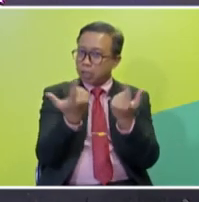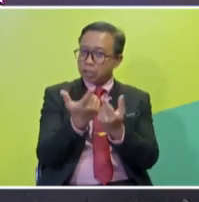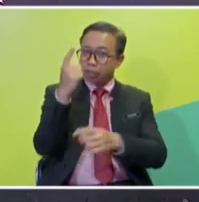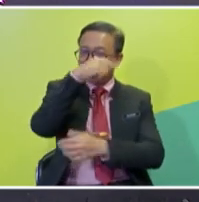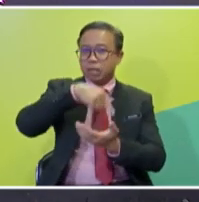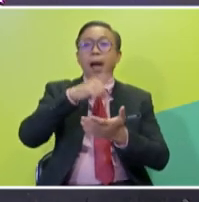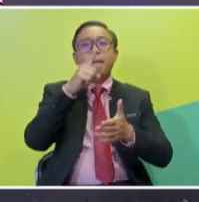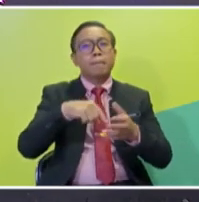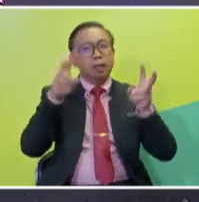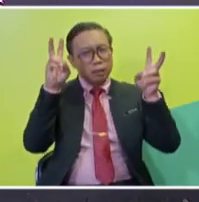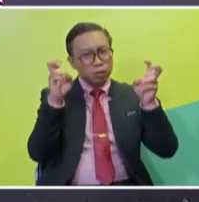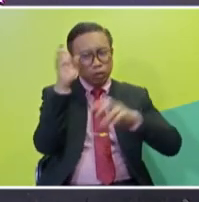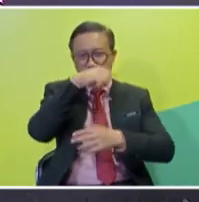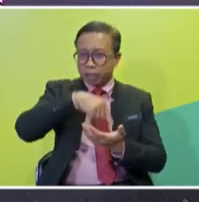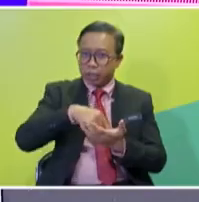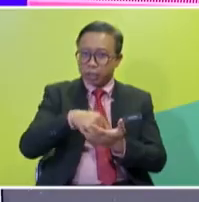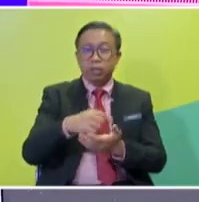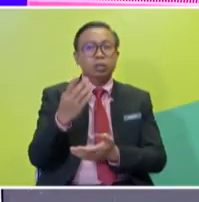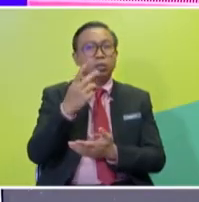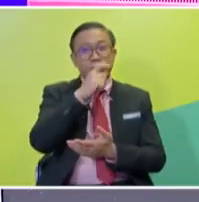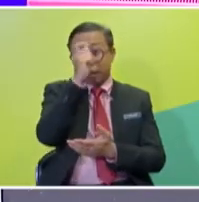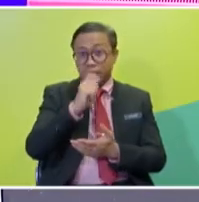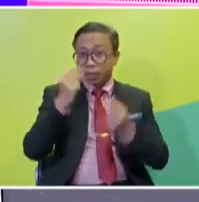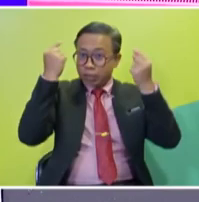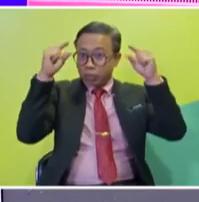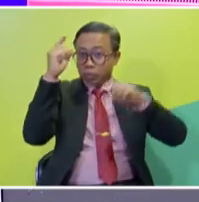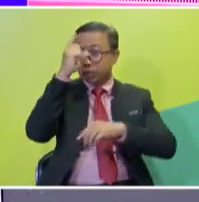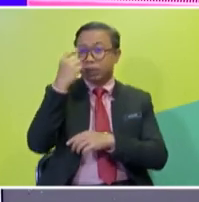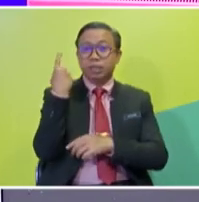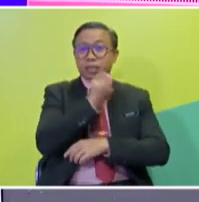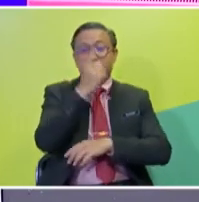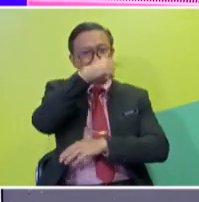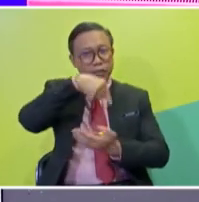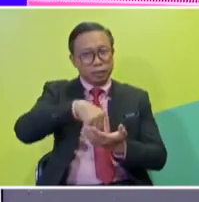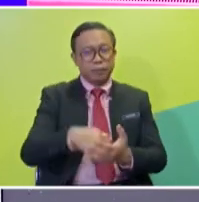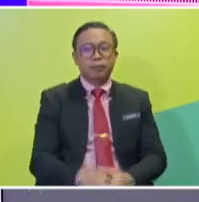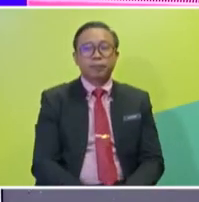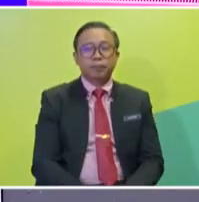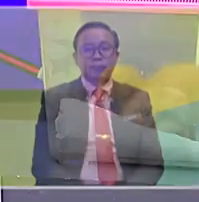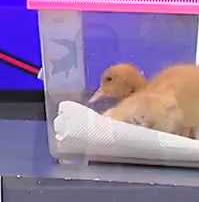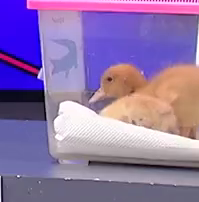topi hari ini apakah kita tanya guru kita untuk episode kali ini